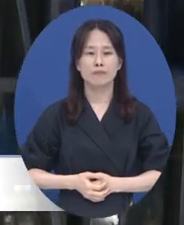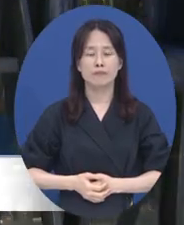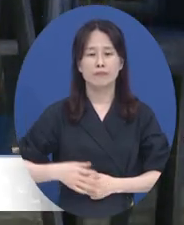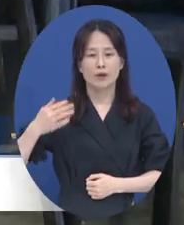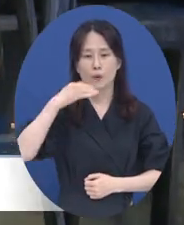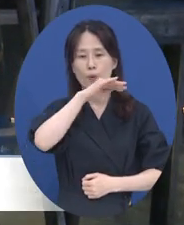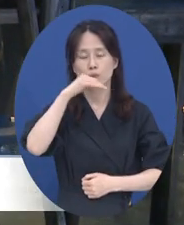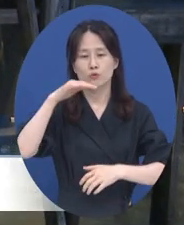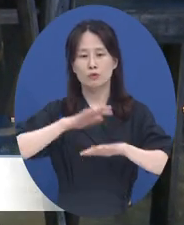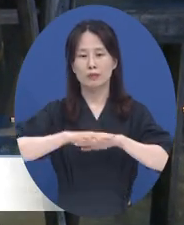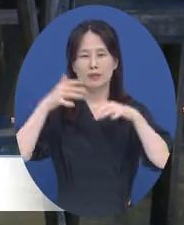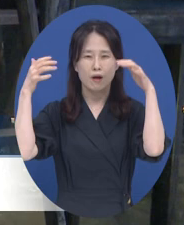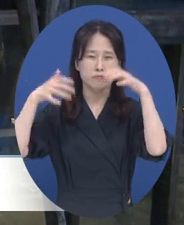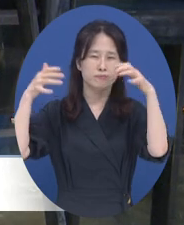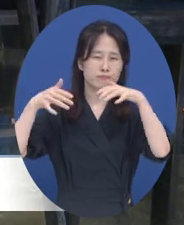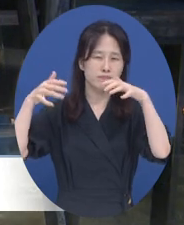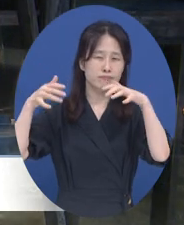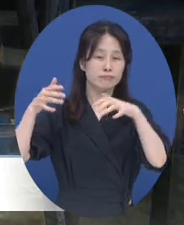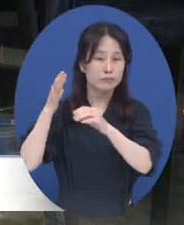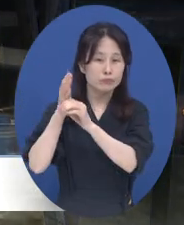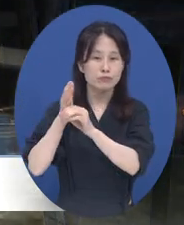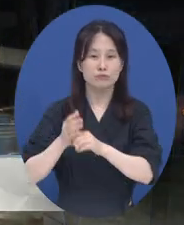옥수수 밭에 세차게 비가 내립니다.